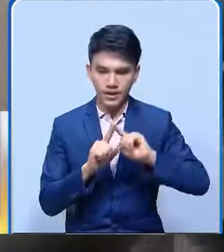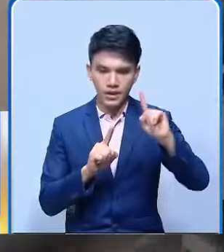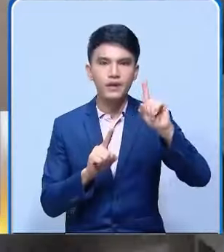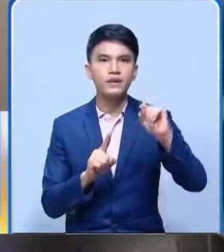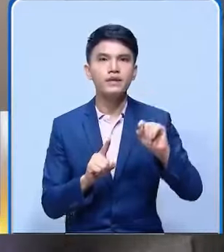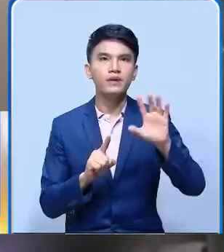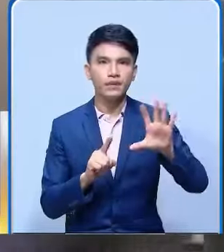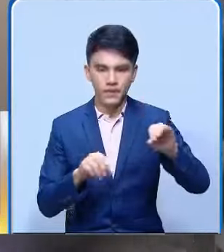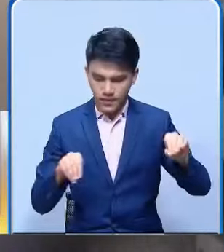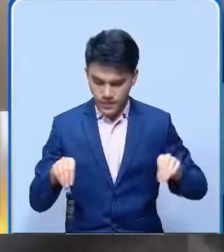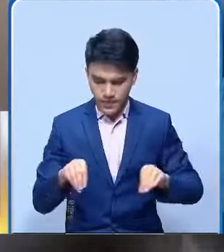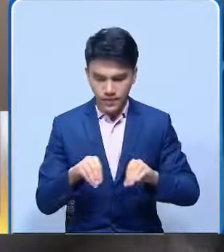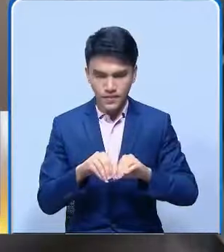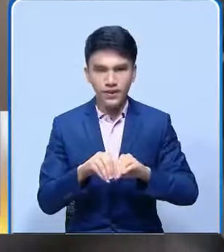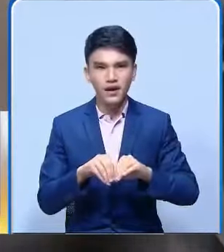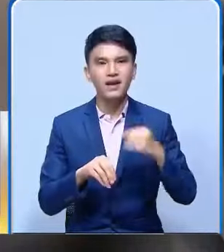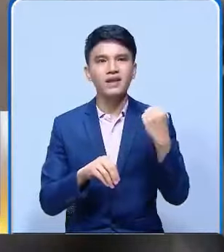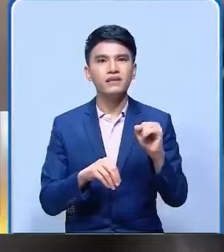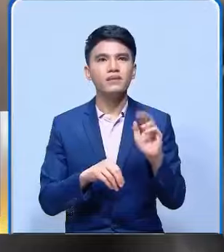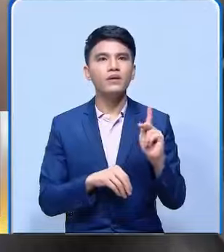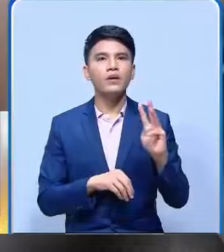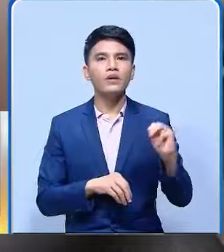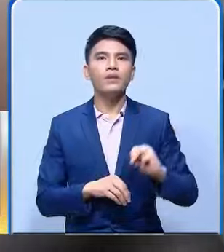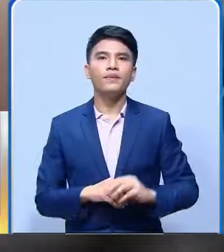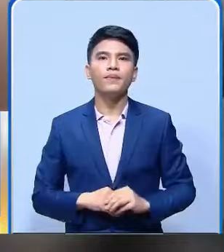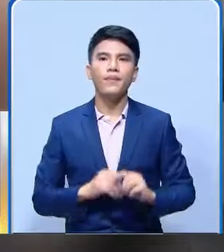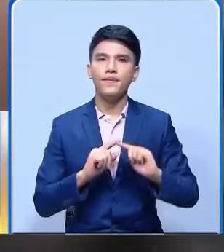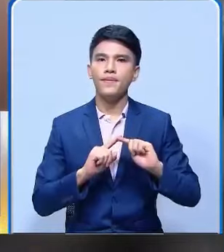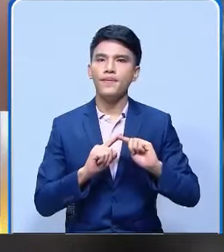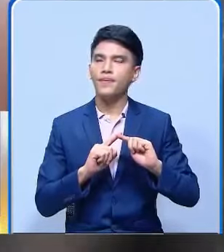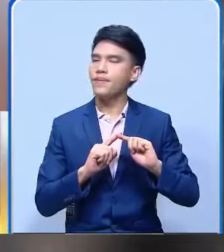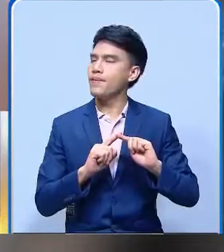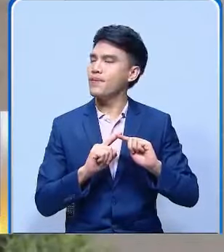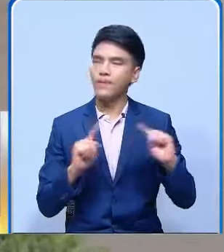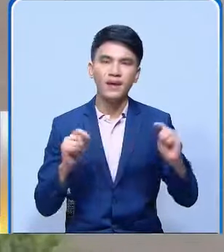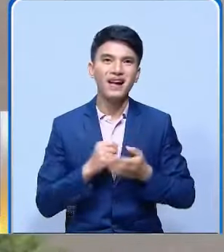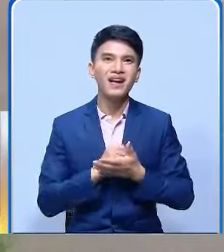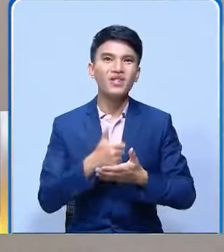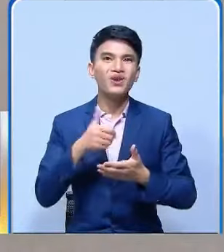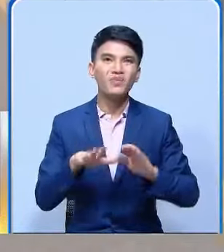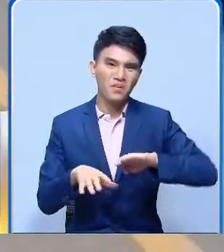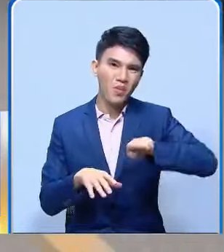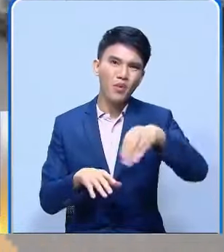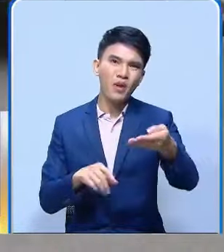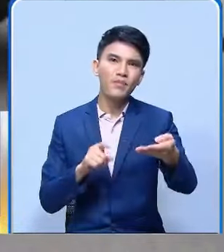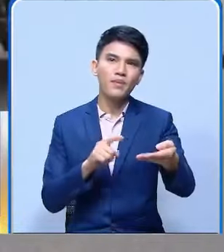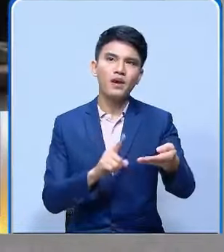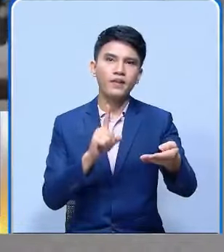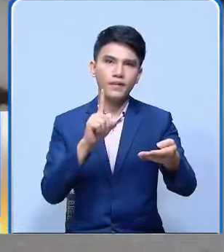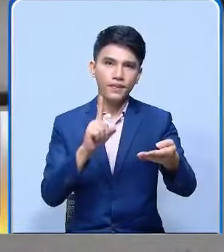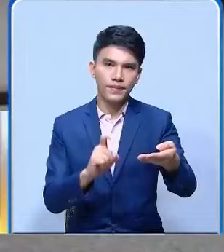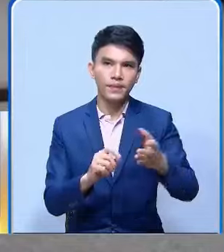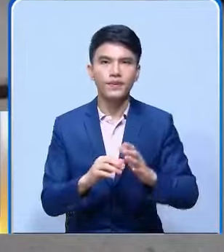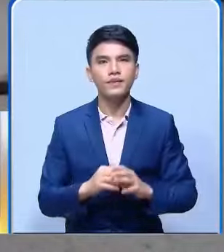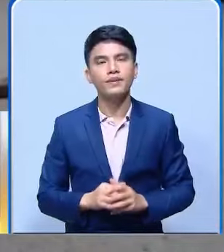ห่างจากจุดเกิดเหตุ10กิโลเมตรนะคะแต่ไม่เป็นผลส่วนรถเก๋งสภาพคือพังยับเลยหงายท้อง